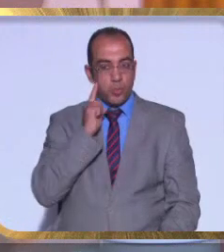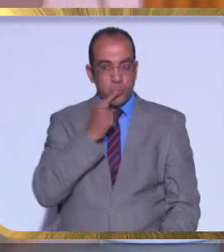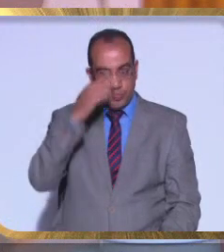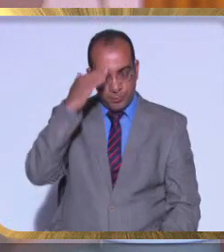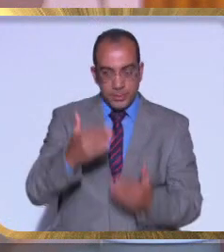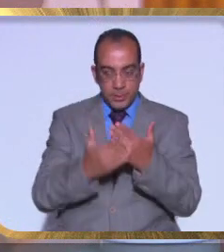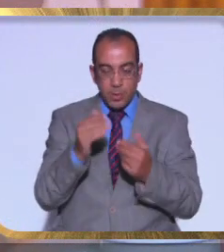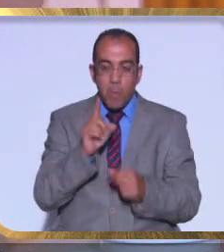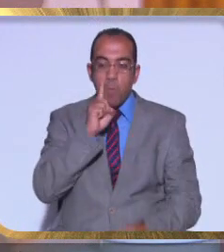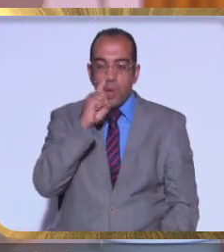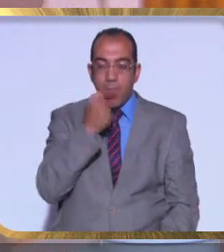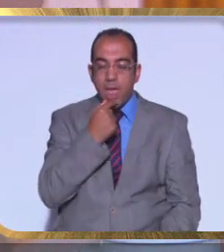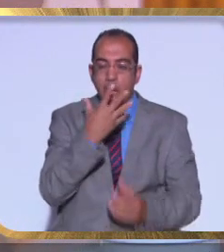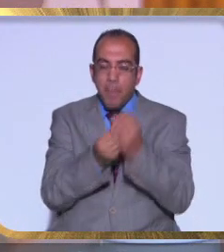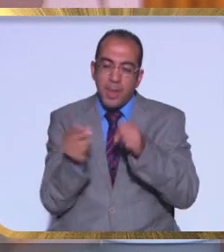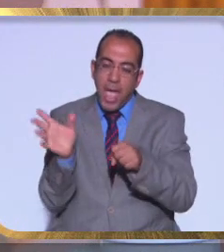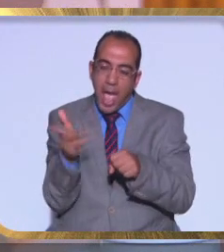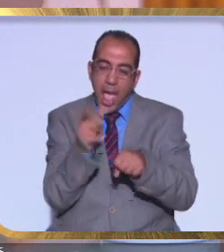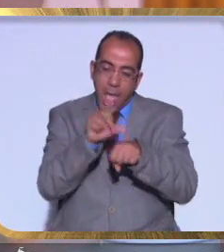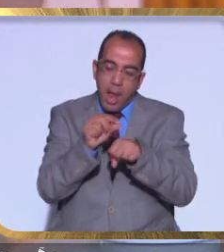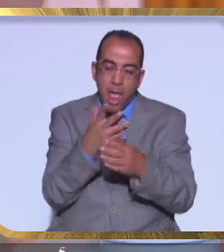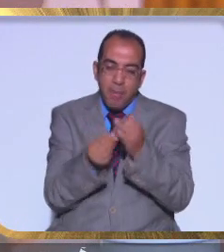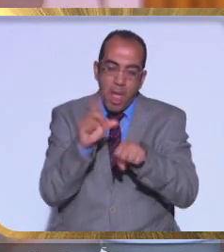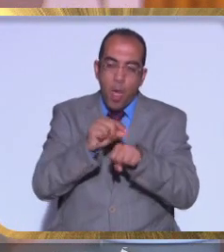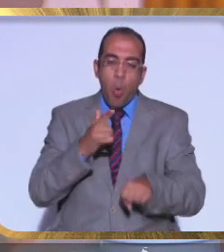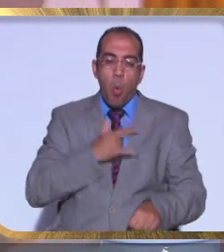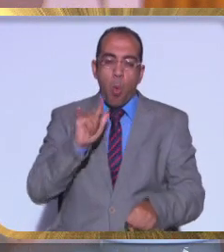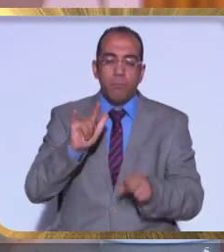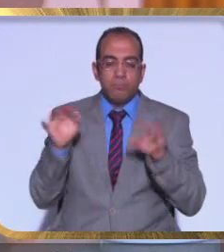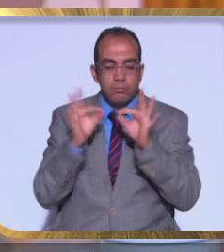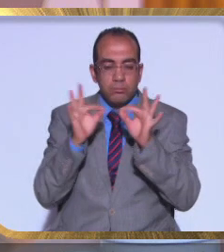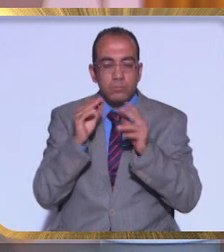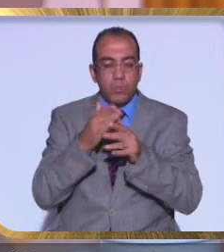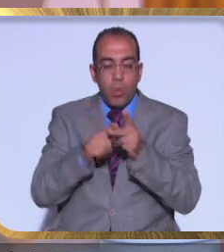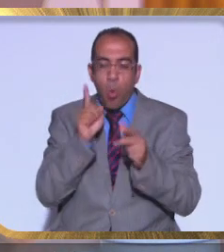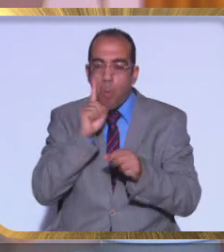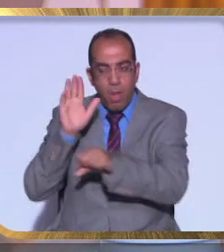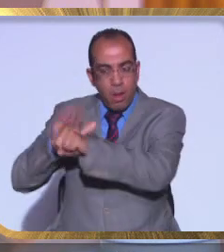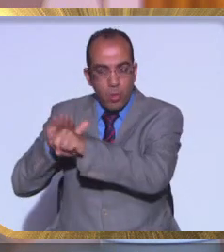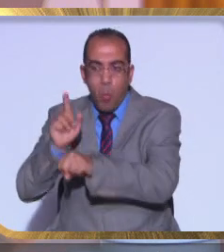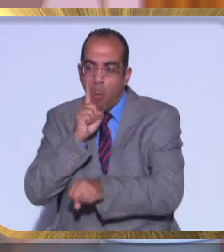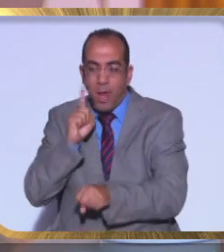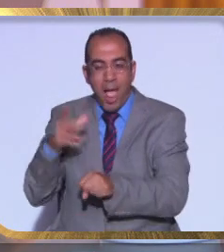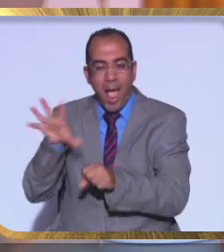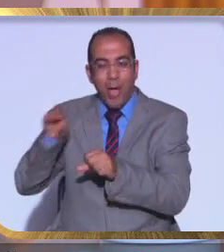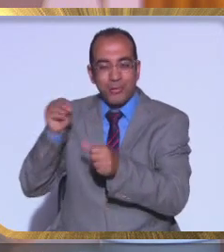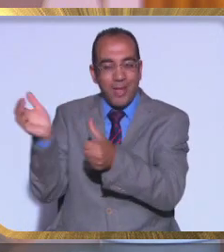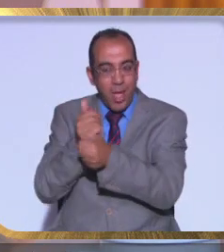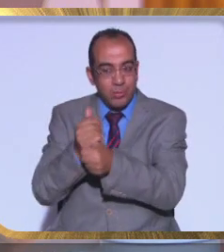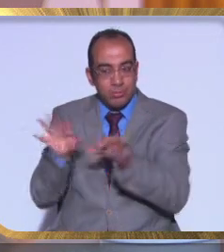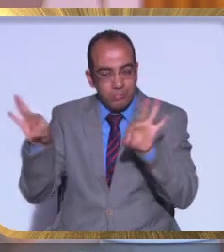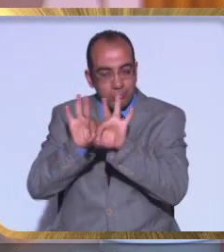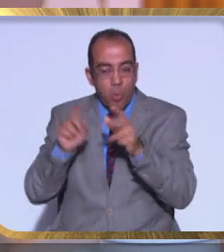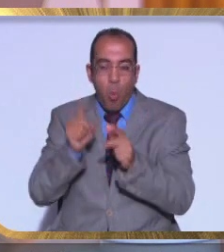منى كانت بتسأل إن ابن خالها يعني كان بيحبها، وهي صرحت والدتها بهذا الأمر منذ بداية الأمر. وبعد كده